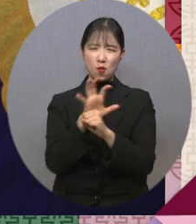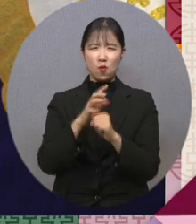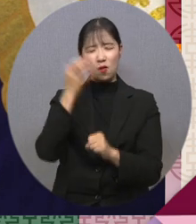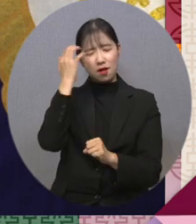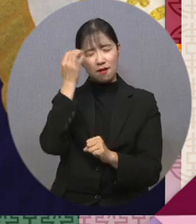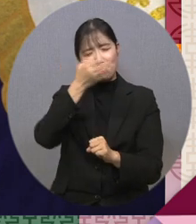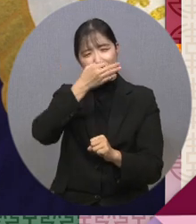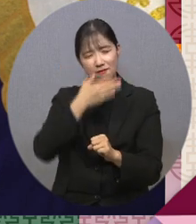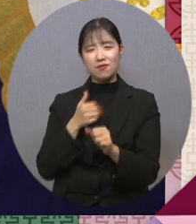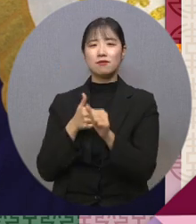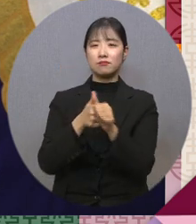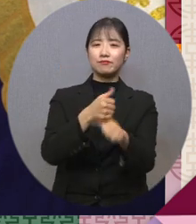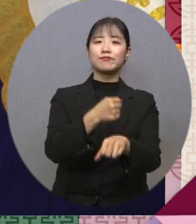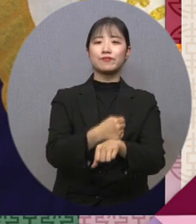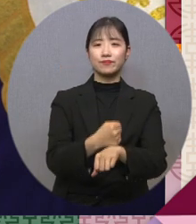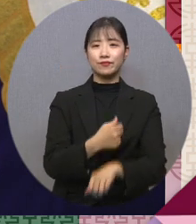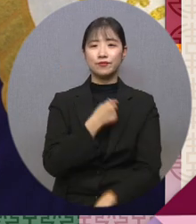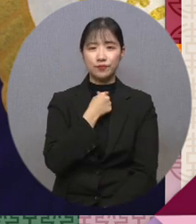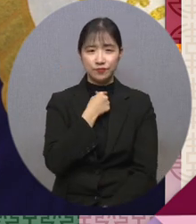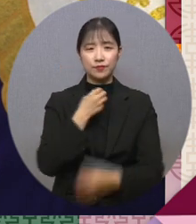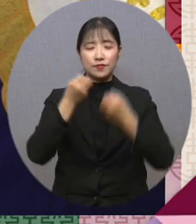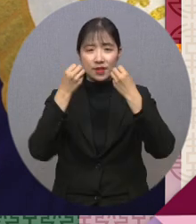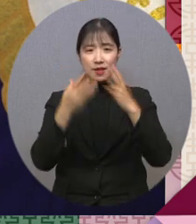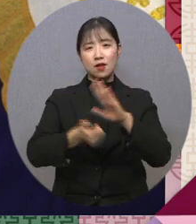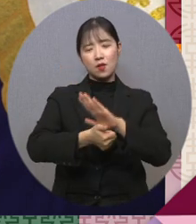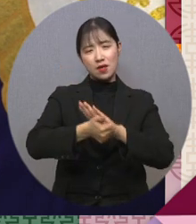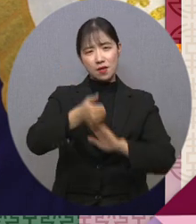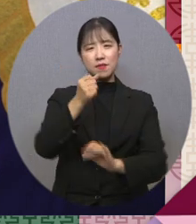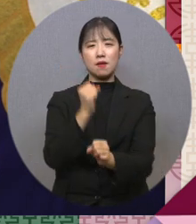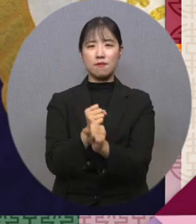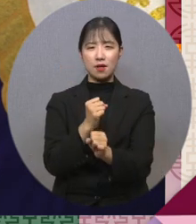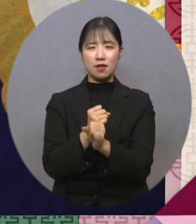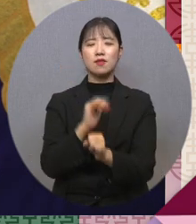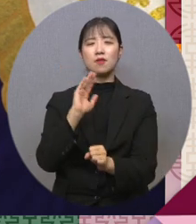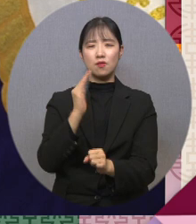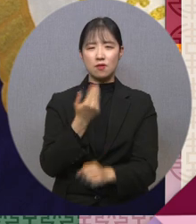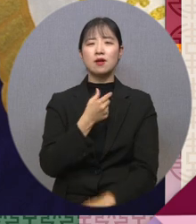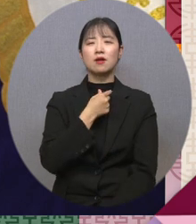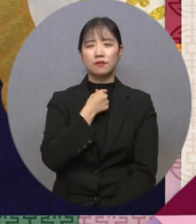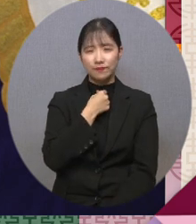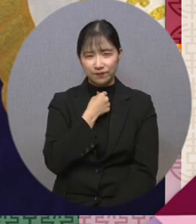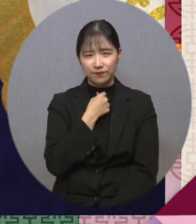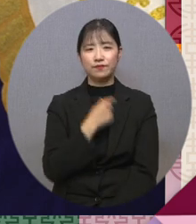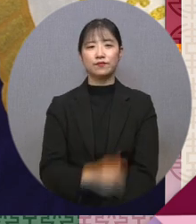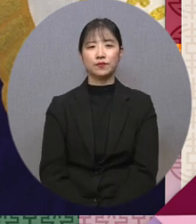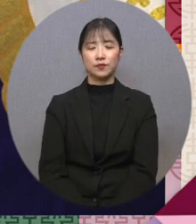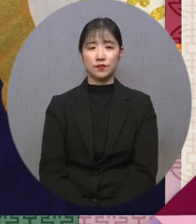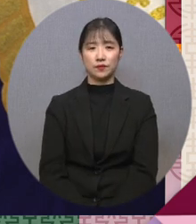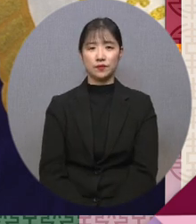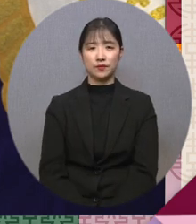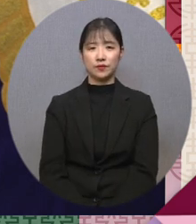국난을 극복합시다. 새로운 희망을 만들어낼 수 있게 되기를 소망합니다.